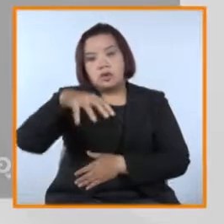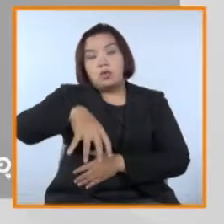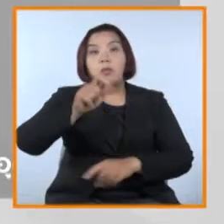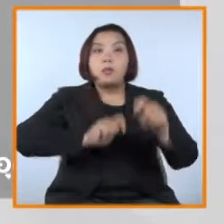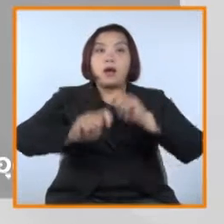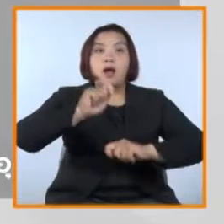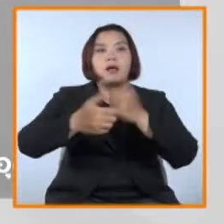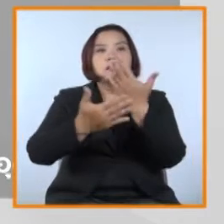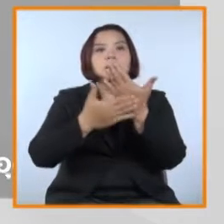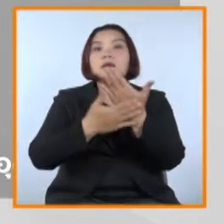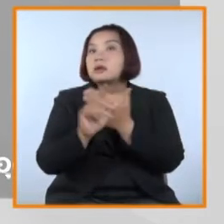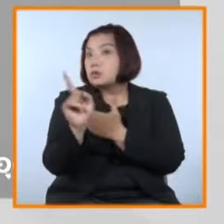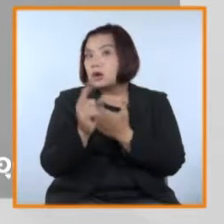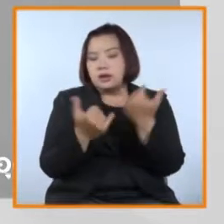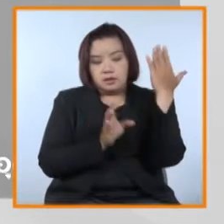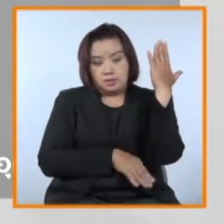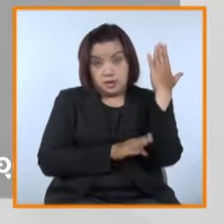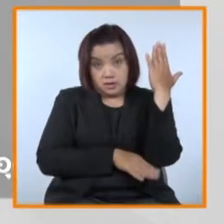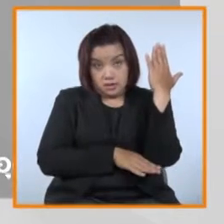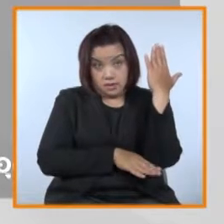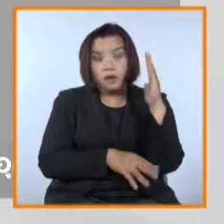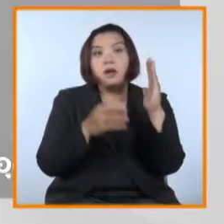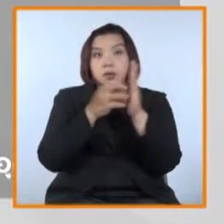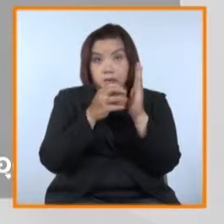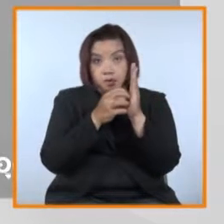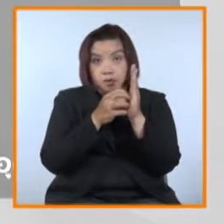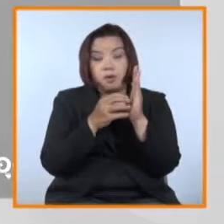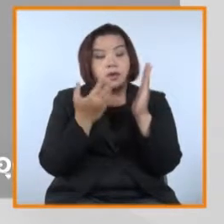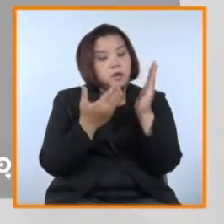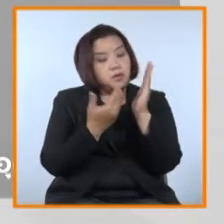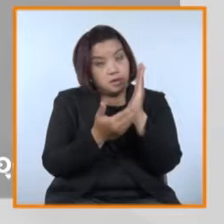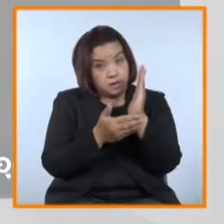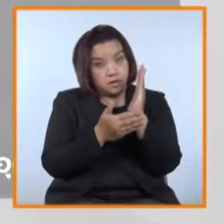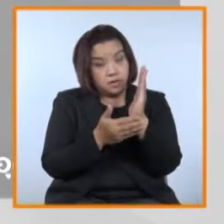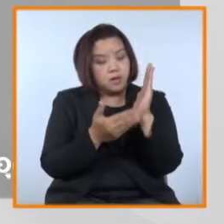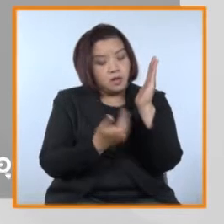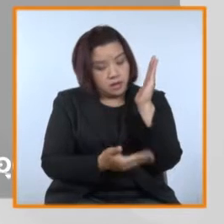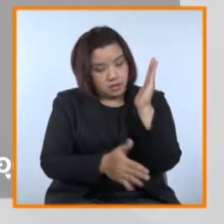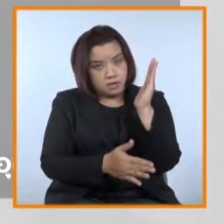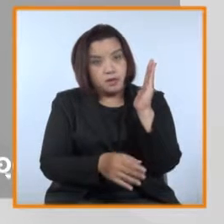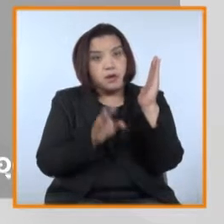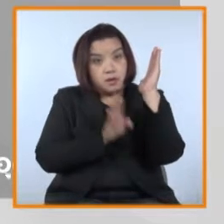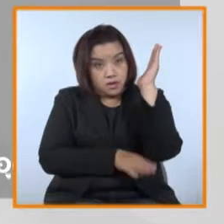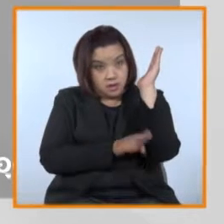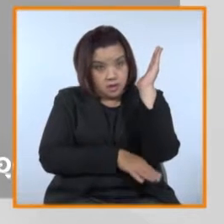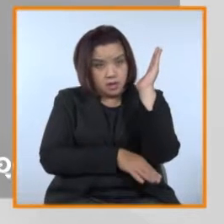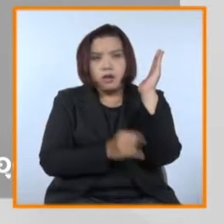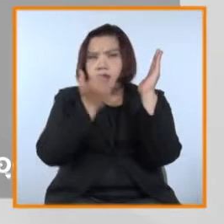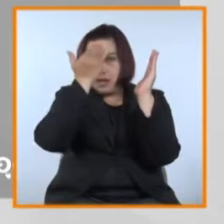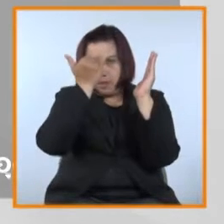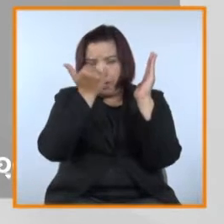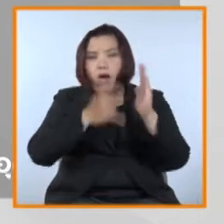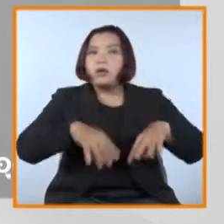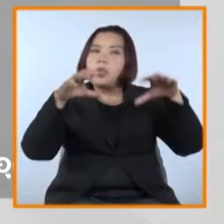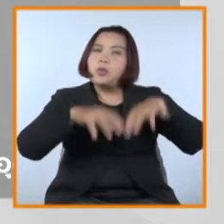ทยาระบุว่าภาคเหนือตอนล่างภาคกลางภาคตะวันออกเฉียงเหนือตอนล่างและภาคตะวันออกรวมถึงภาคใต้ฝั่งตะวันตกมีฝนต